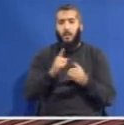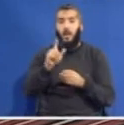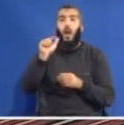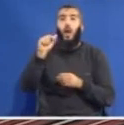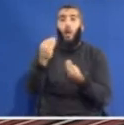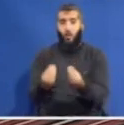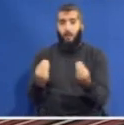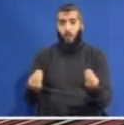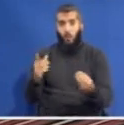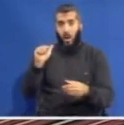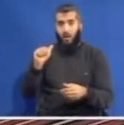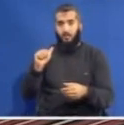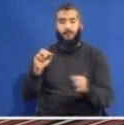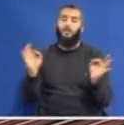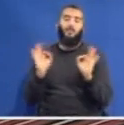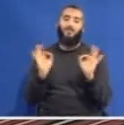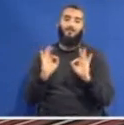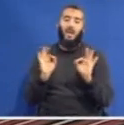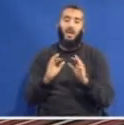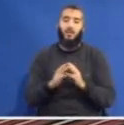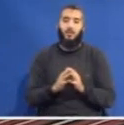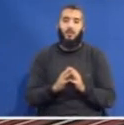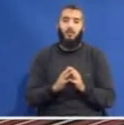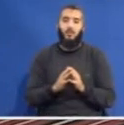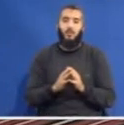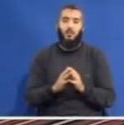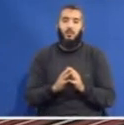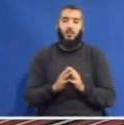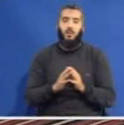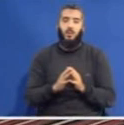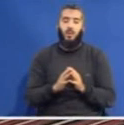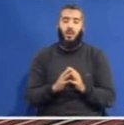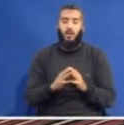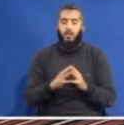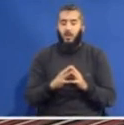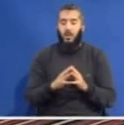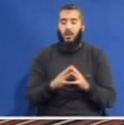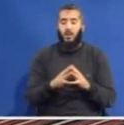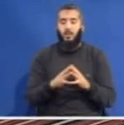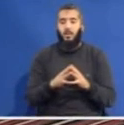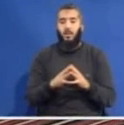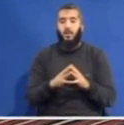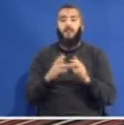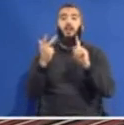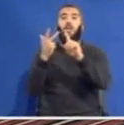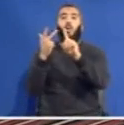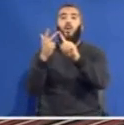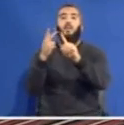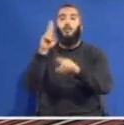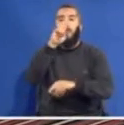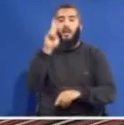اولاد؟ لا ما كانش 5 شهور. ربي يفتح ان شاء الله. امين ان شاء الله.